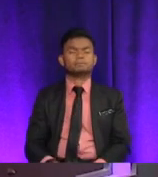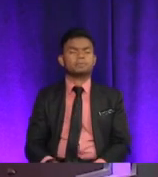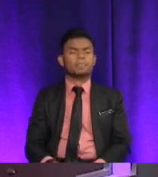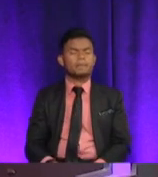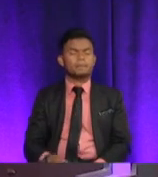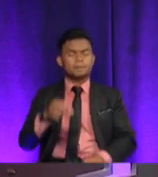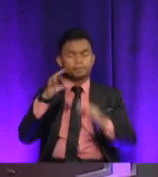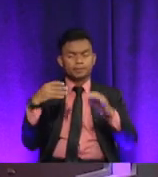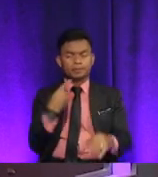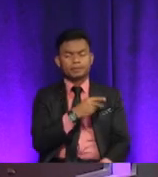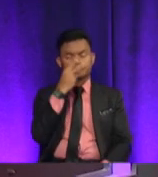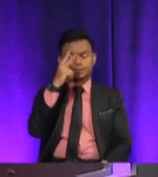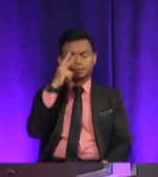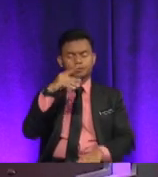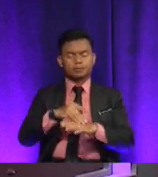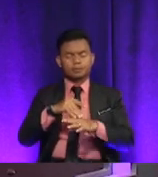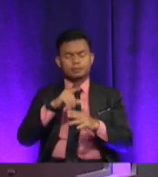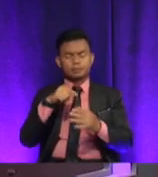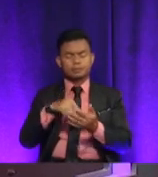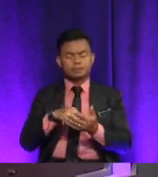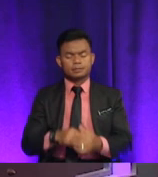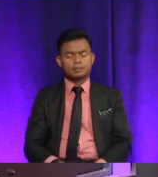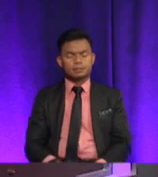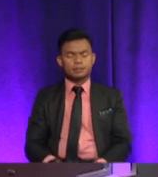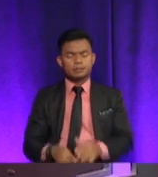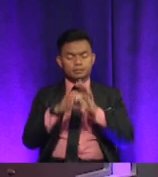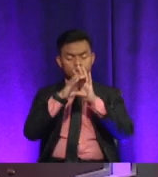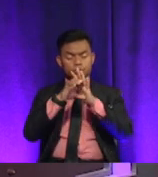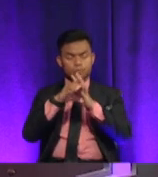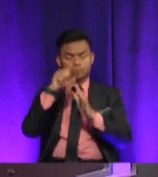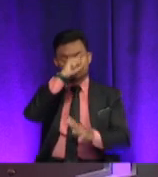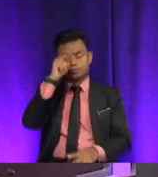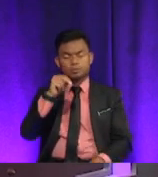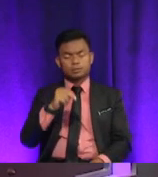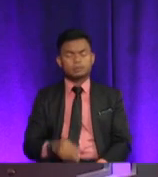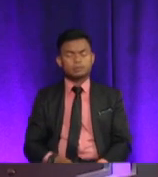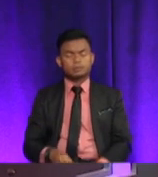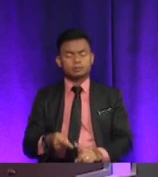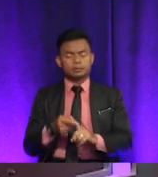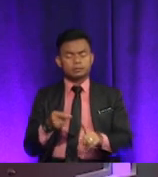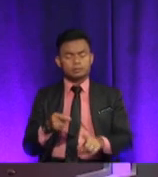melihat di sini oke Ini contoh soal dan untuk soal dan respon terhadap